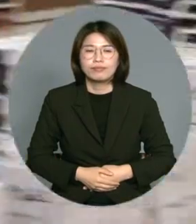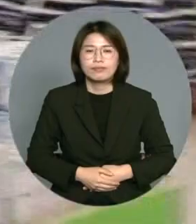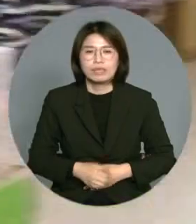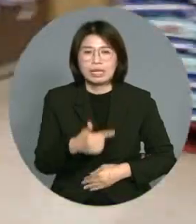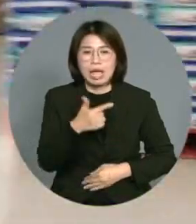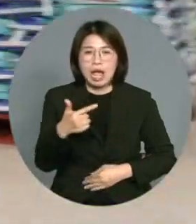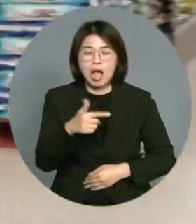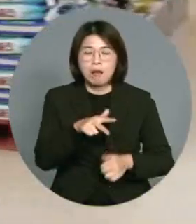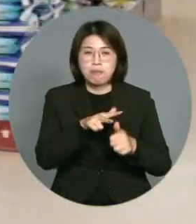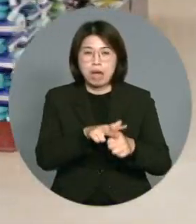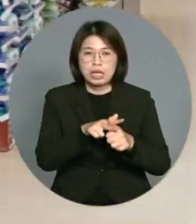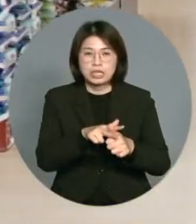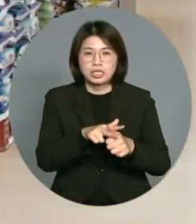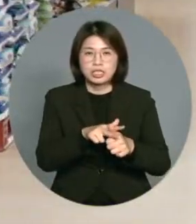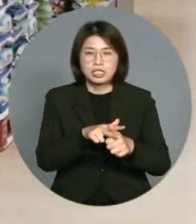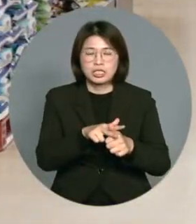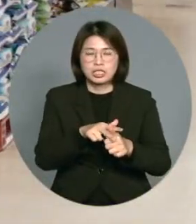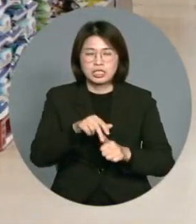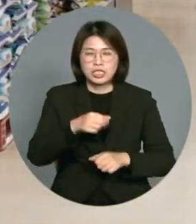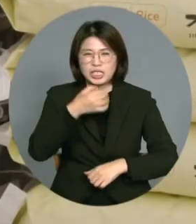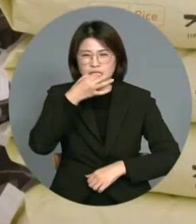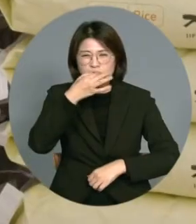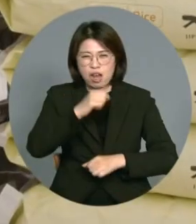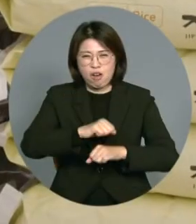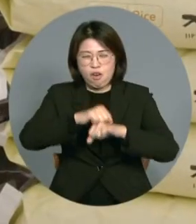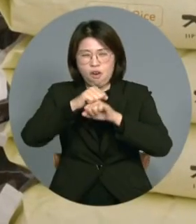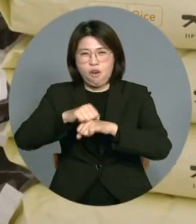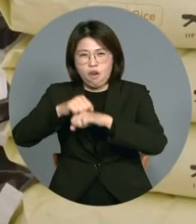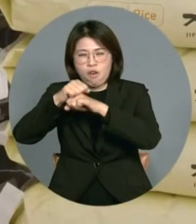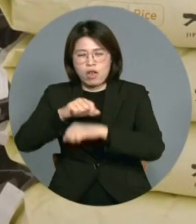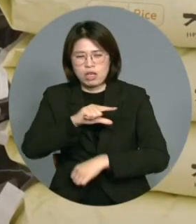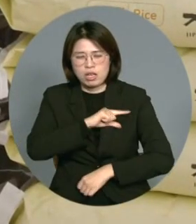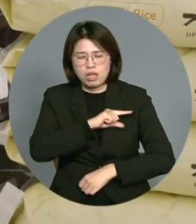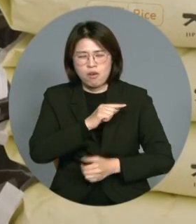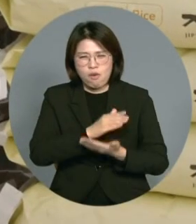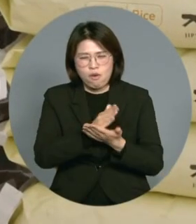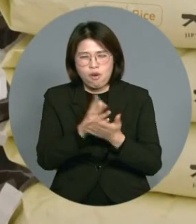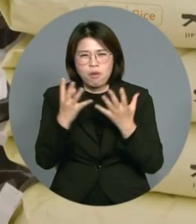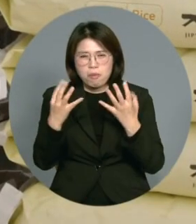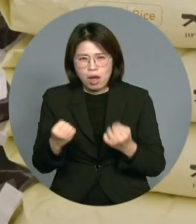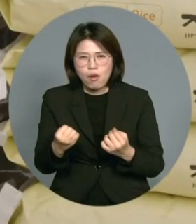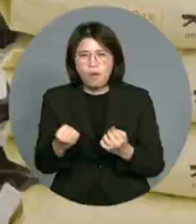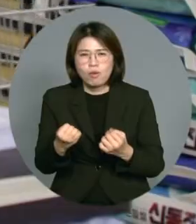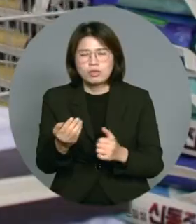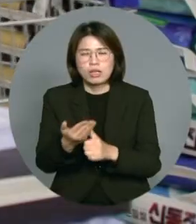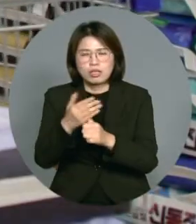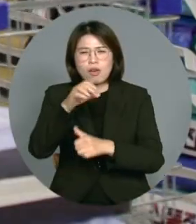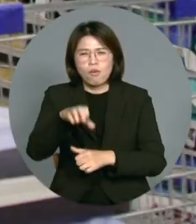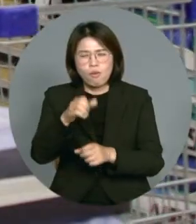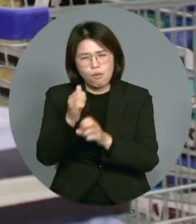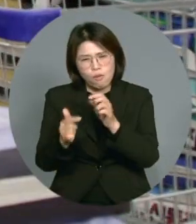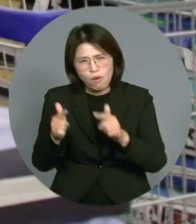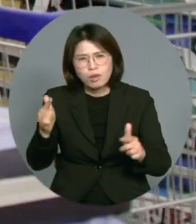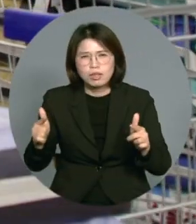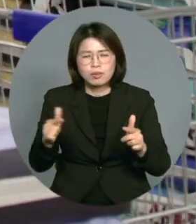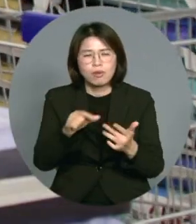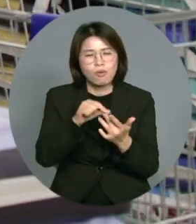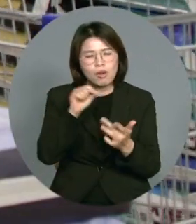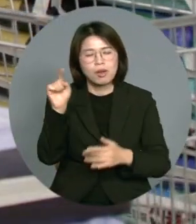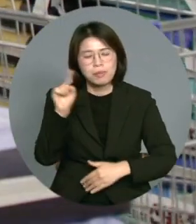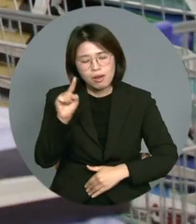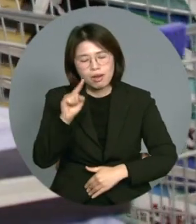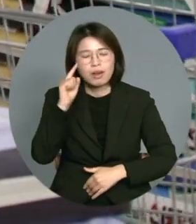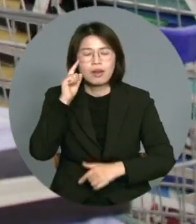대형 마트에 포장 햅쌀이 가득 쌓여 있습니다. 브랜드도 많고 생산지도 다양해 어떤 것을 골라야